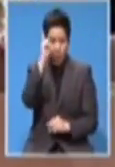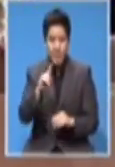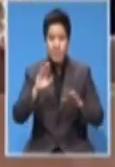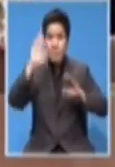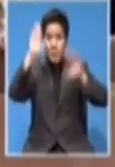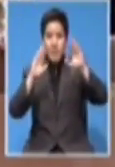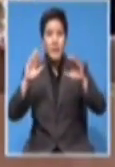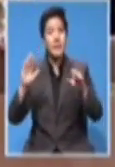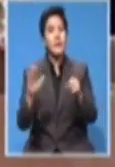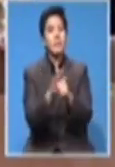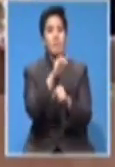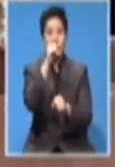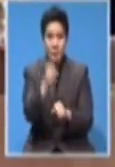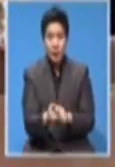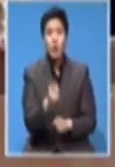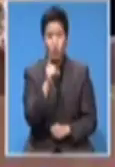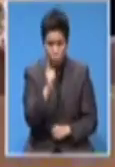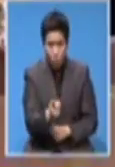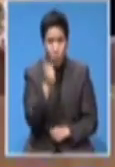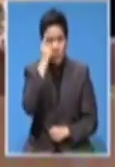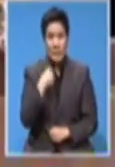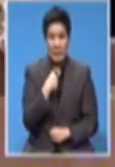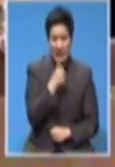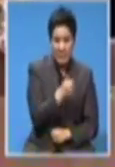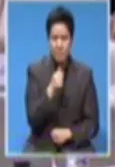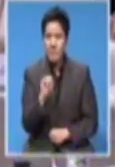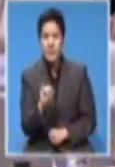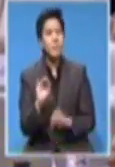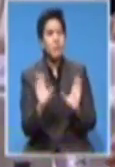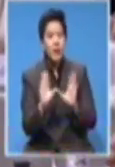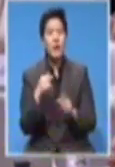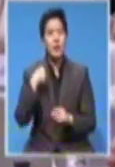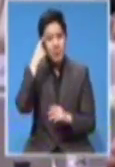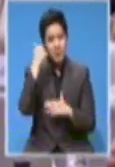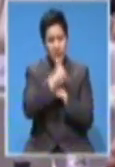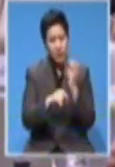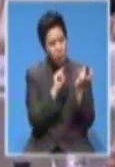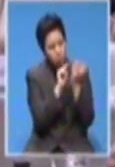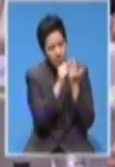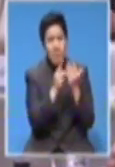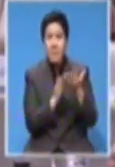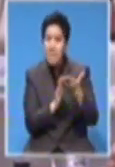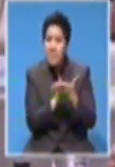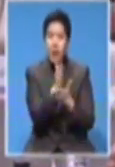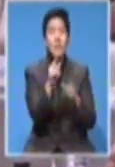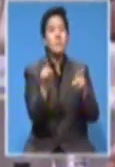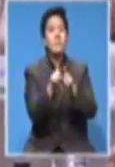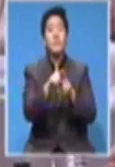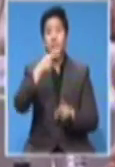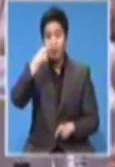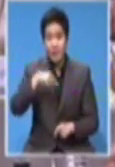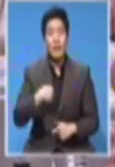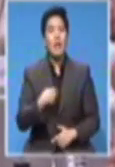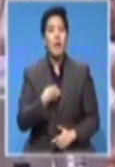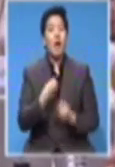ได้หมายความว่าดีหรือไม่ดีนะครับคงเข้าใจผมด้วยเพราะหลายประเทศก็ผ่านเหตุการณ์เหล่านี้มาเกือบทั้งสิ้นนะครับผมอยากให้คน